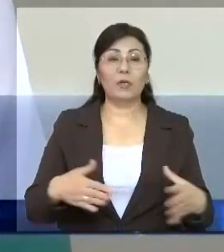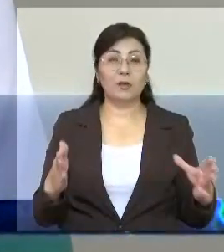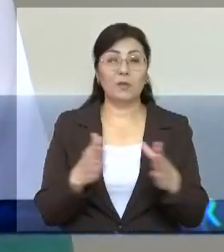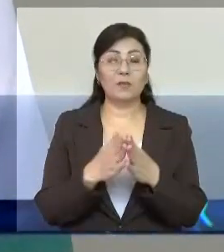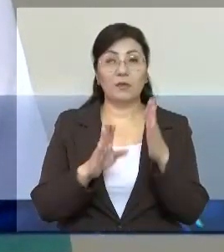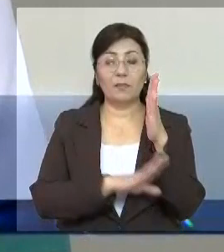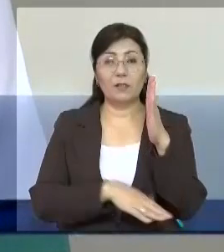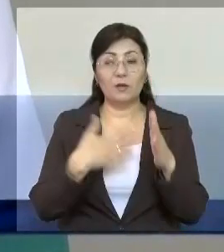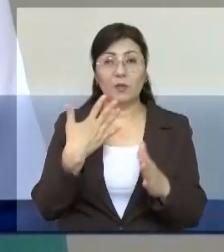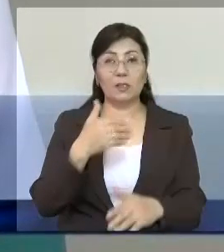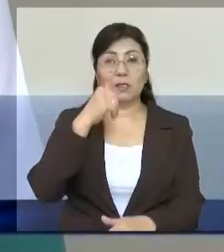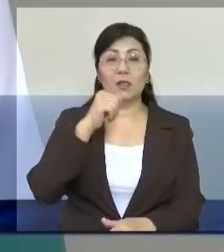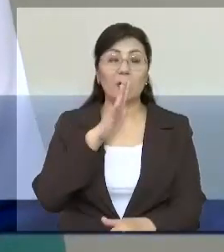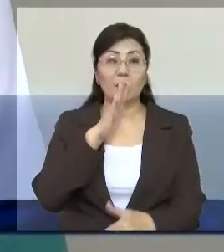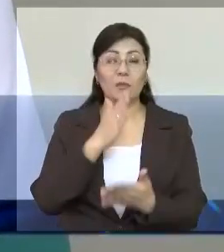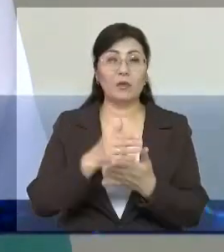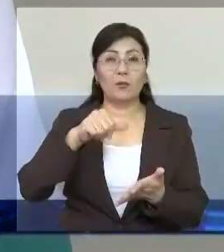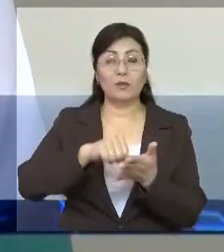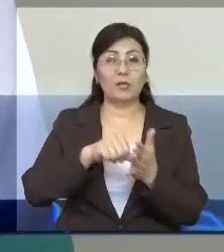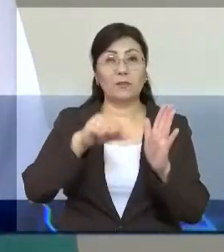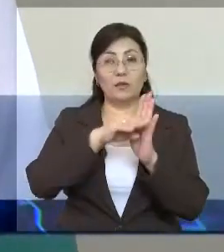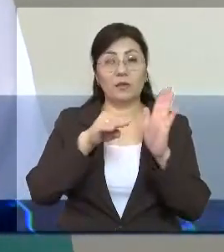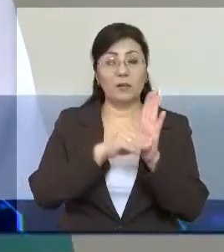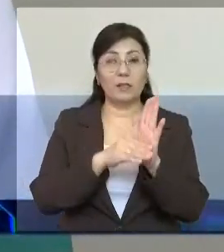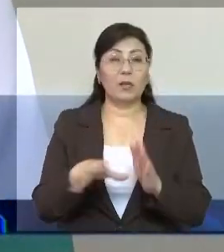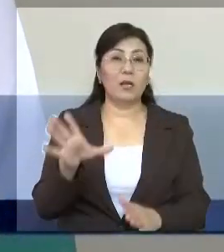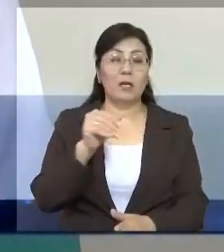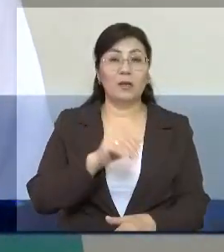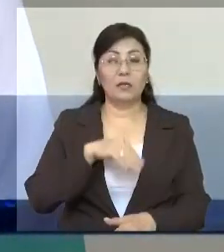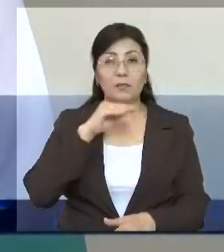5 лет. Участвовали в данной программе не все специалисты